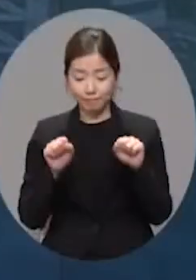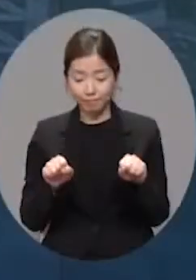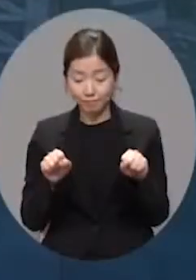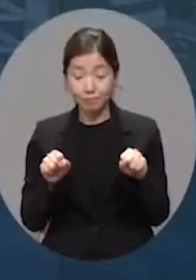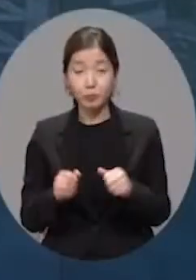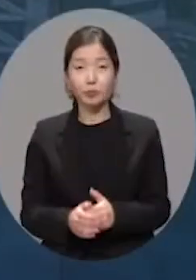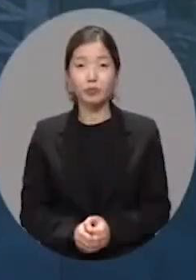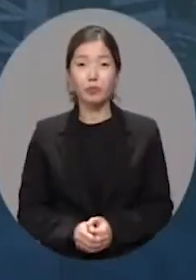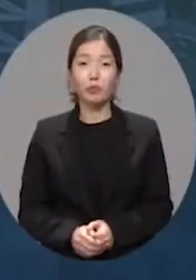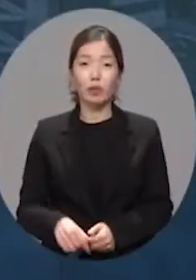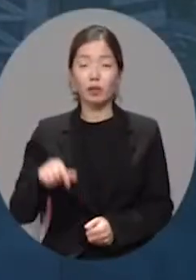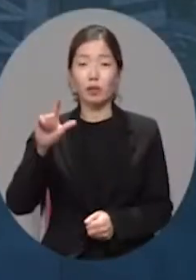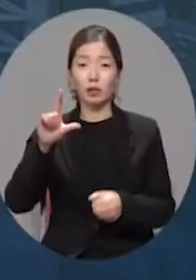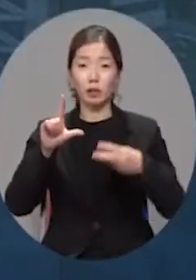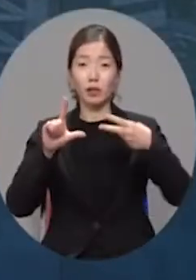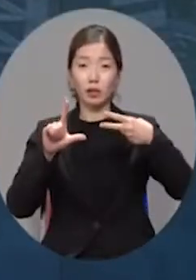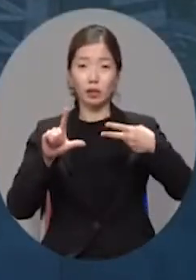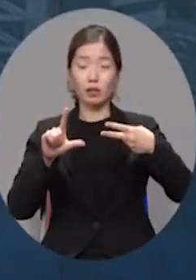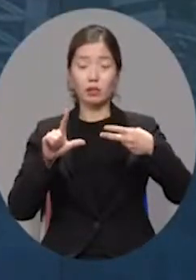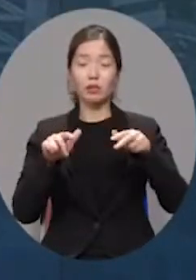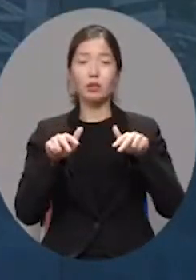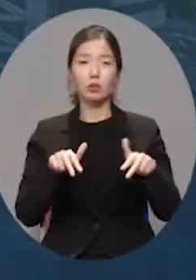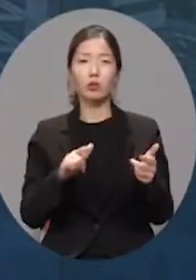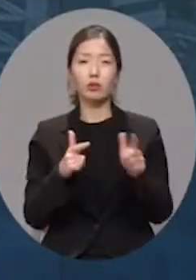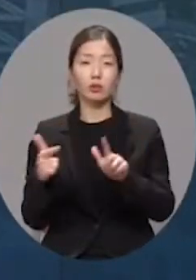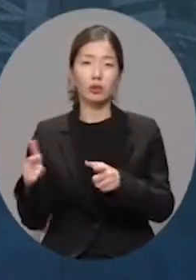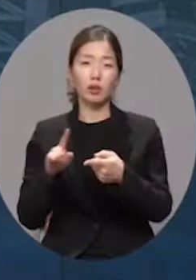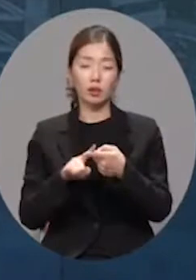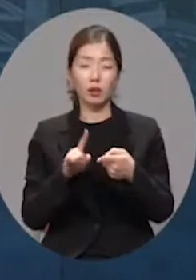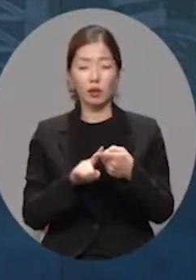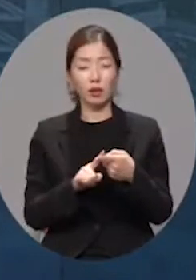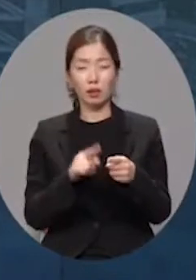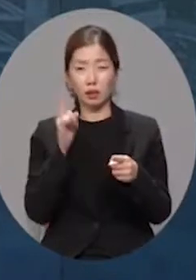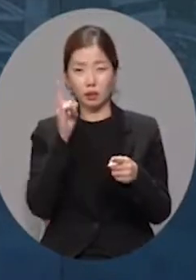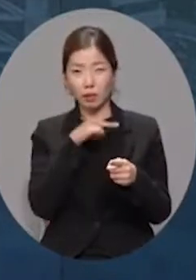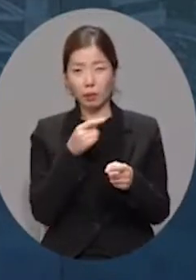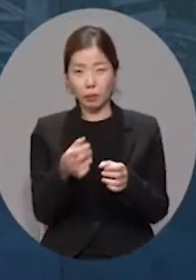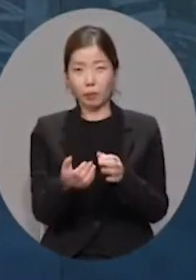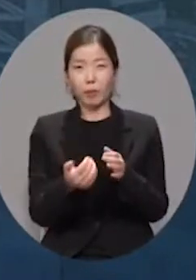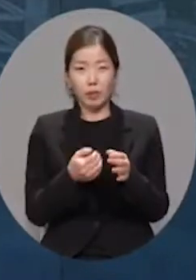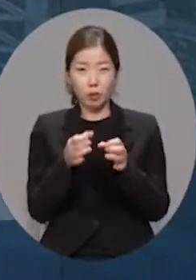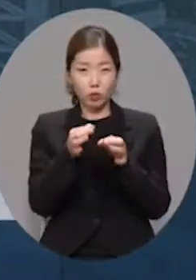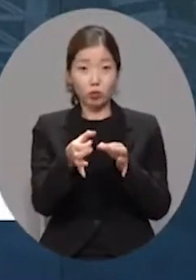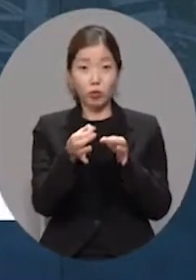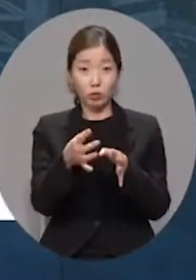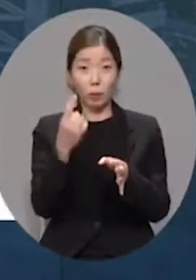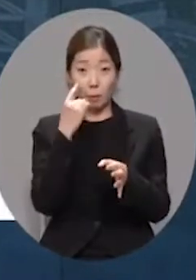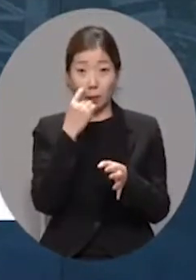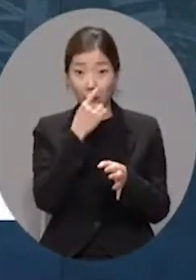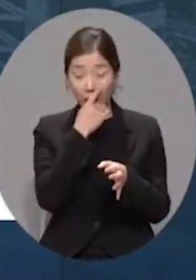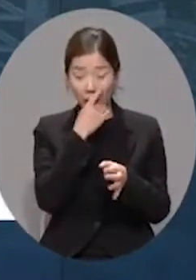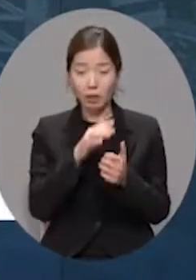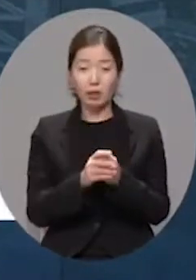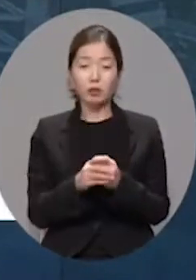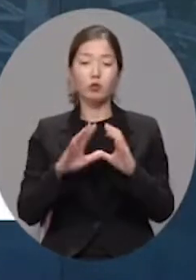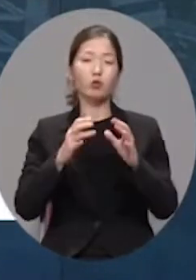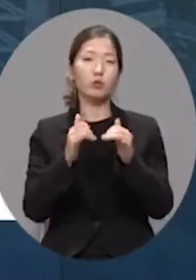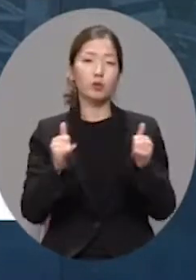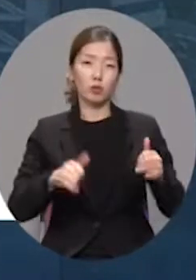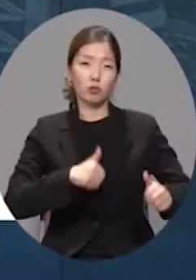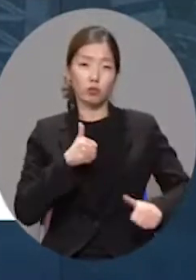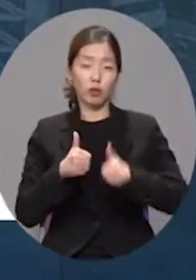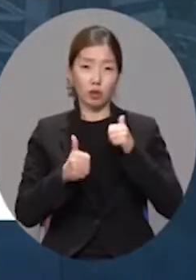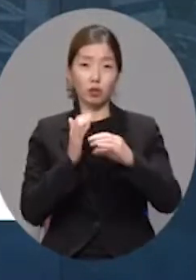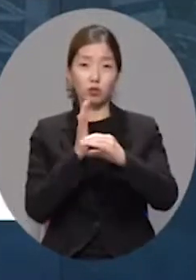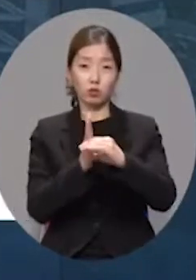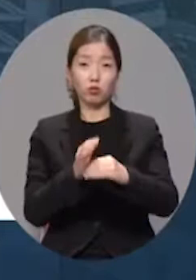안녕하십니까. 한국토지주택공사 LH 직원들의 부적절한 사전 투기 정황이 드러나면서 국민적인 공분이